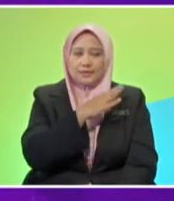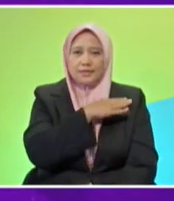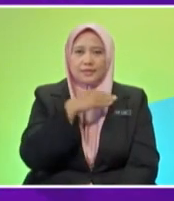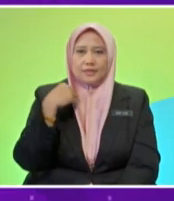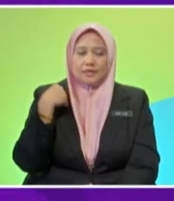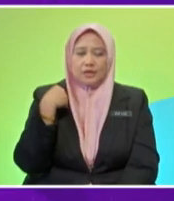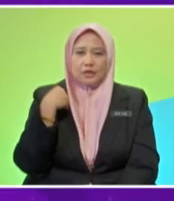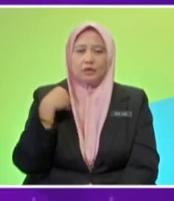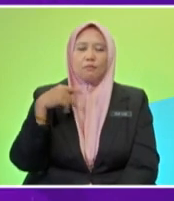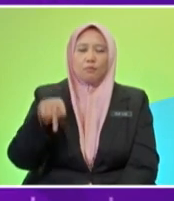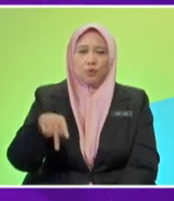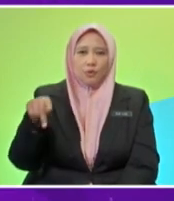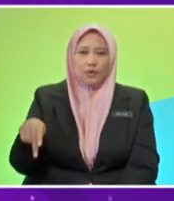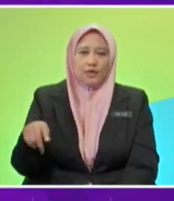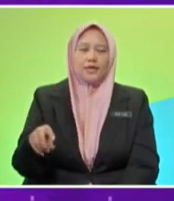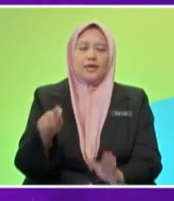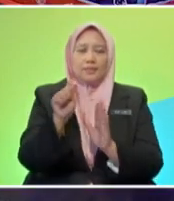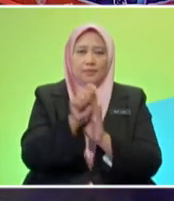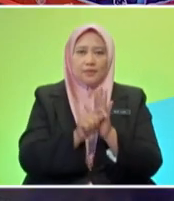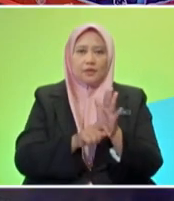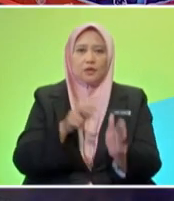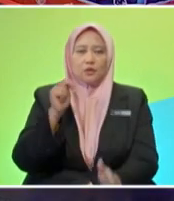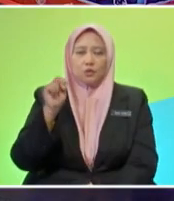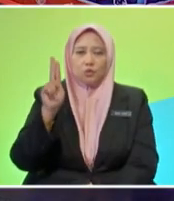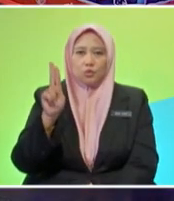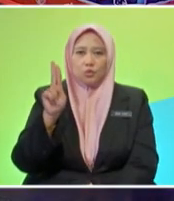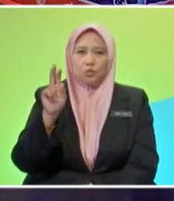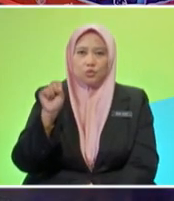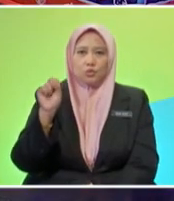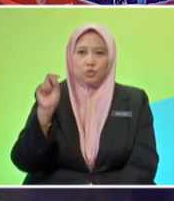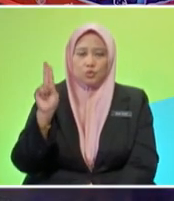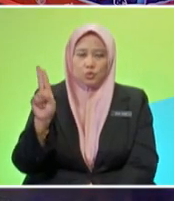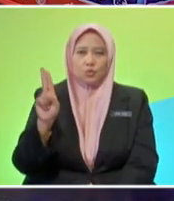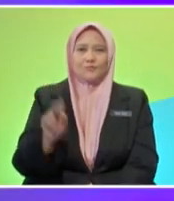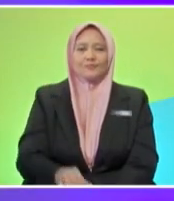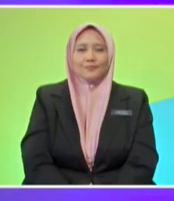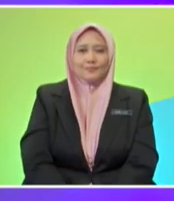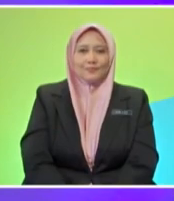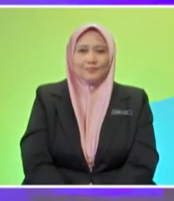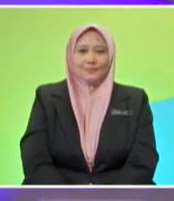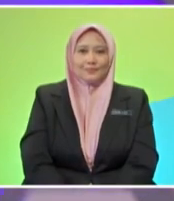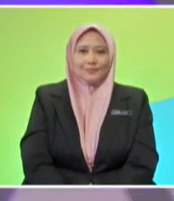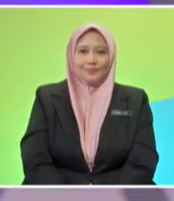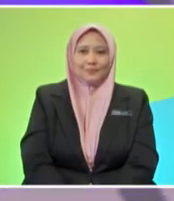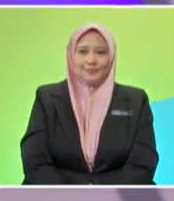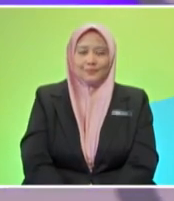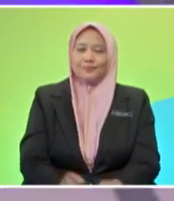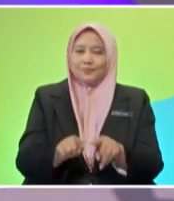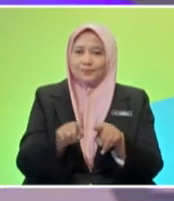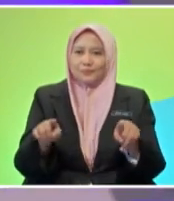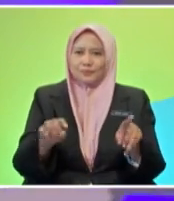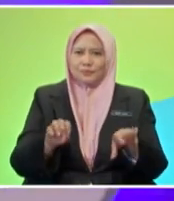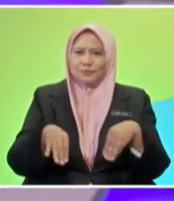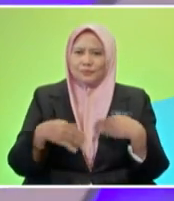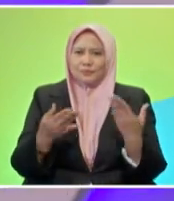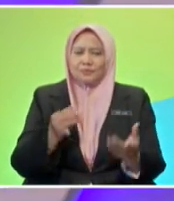sekali bacaan. Cukup lancar dan jelas bacaan Khairi Ros Safia tadi. Tetapi cikgu, bagaimana saya nak